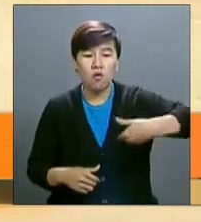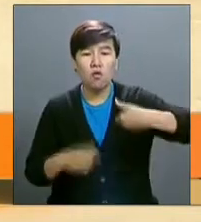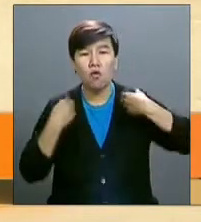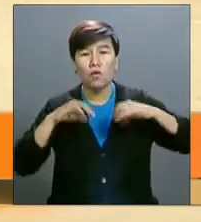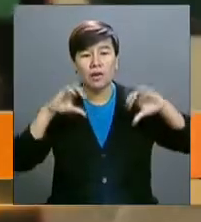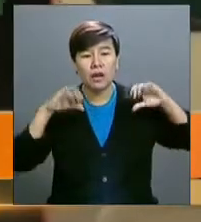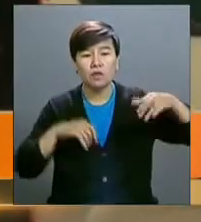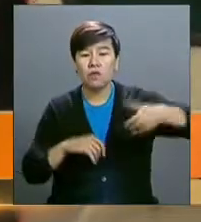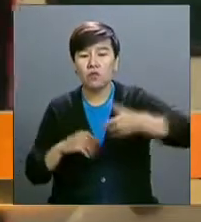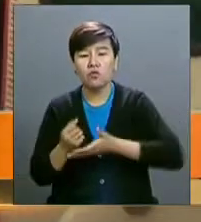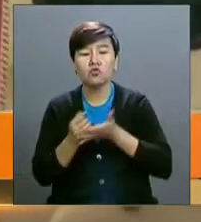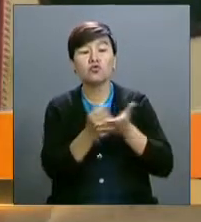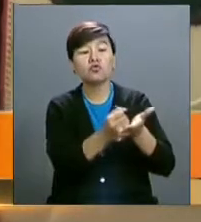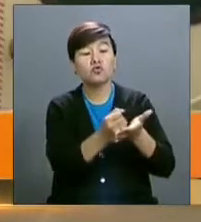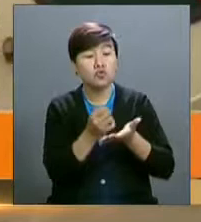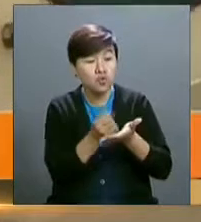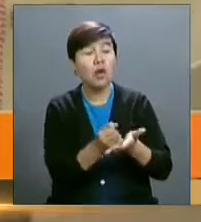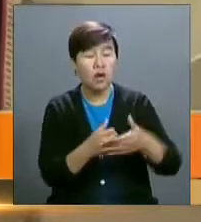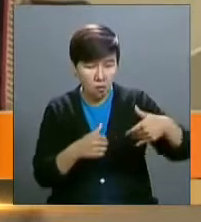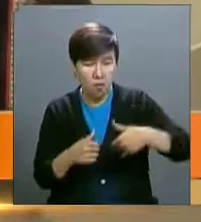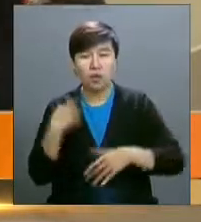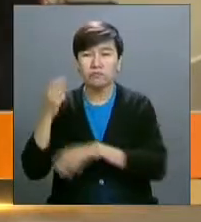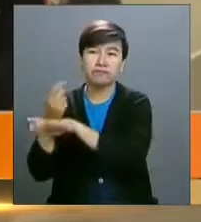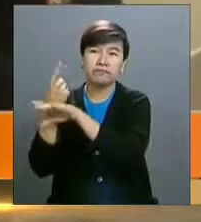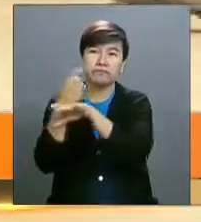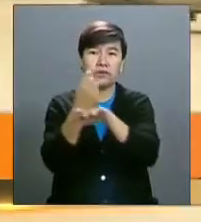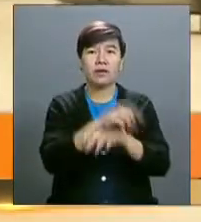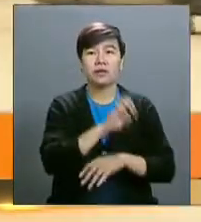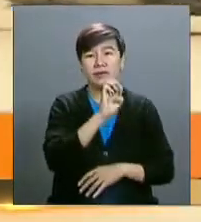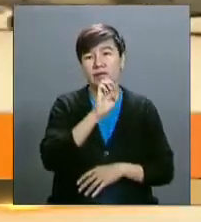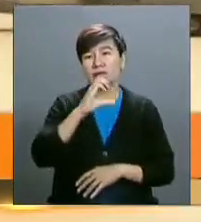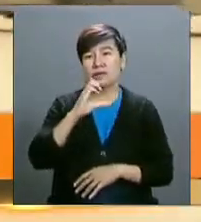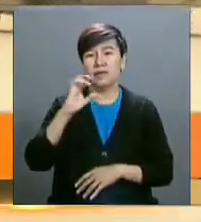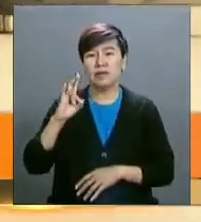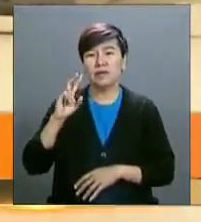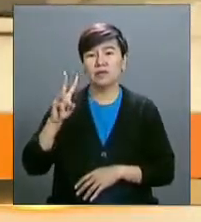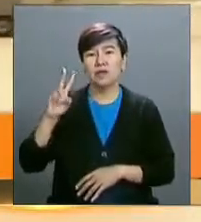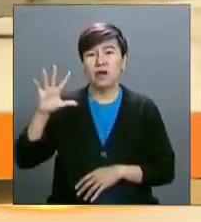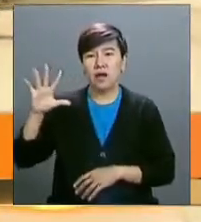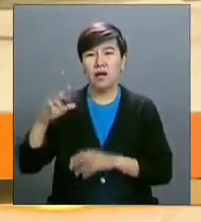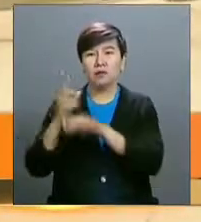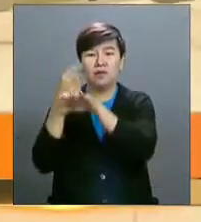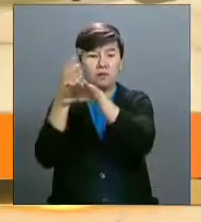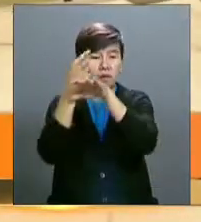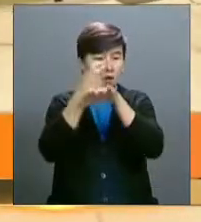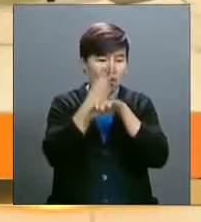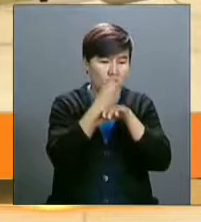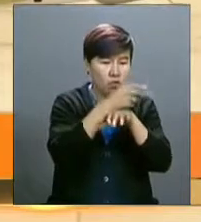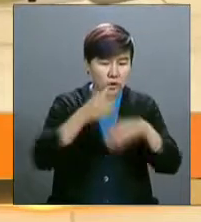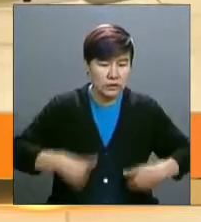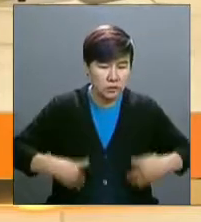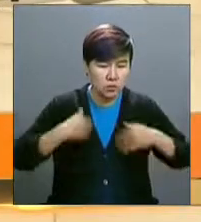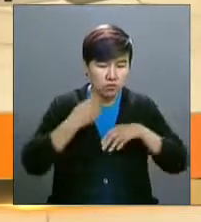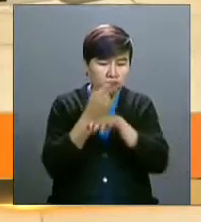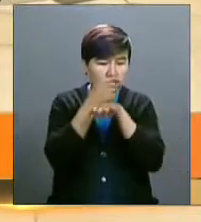ที่โดยเฮลิคอปเตอร์แบบ EC-725 ทำหน้าที่บินค้นหาช่วยชีวิตและสนับสนุนการลำเลีย